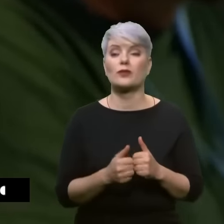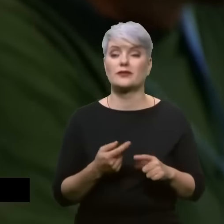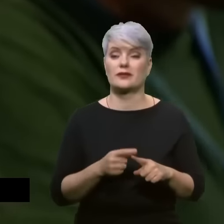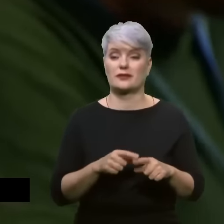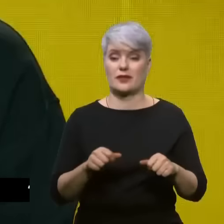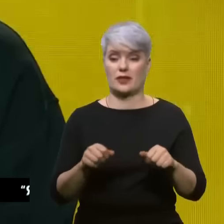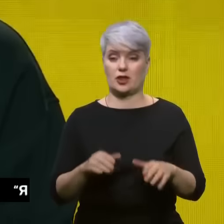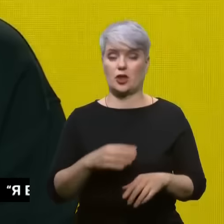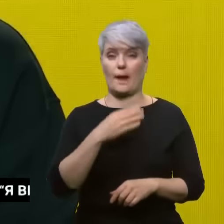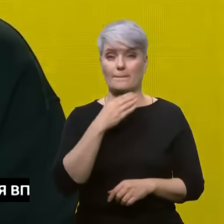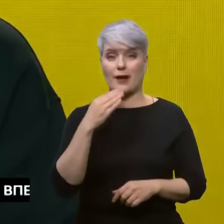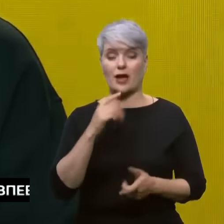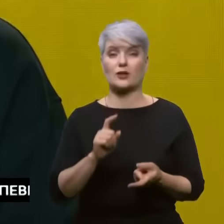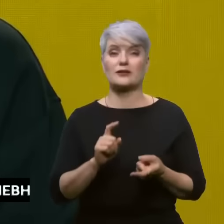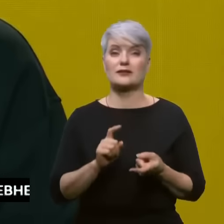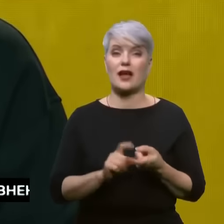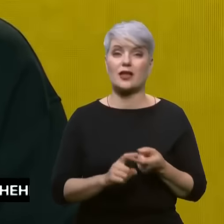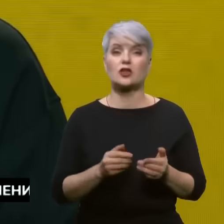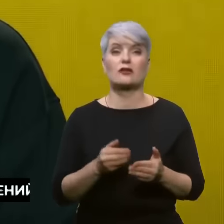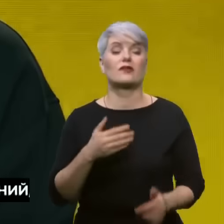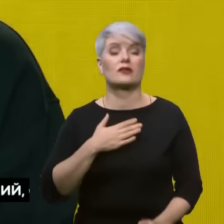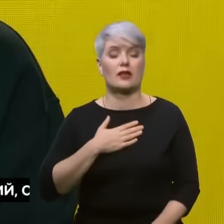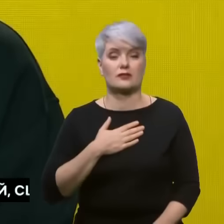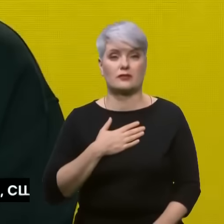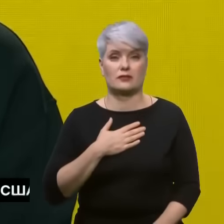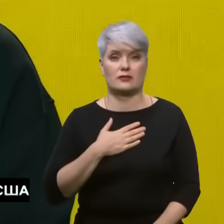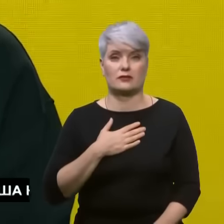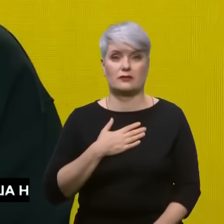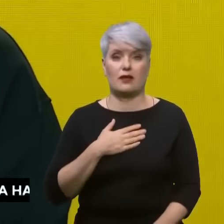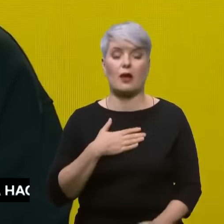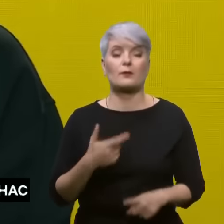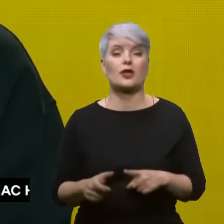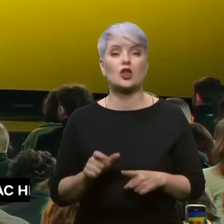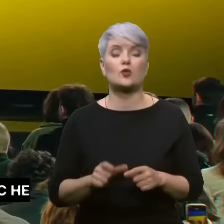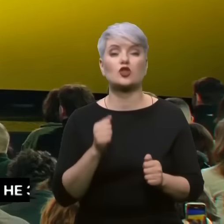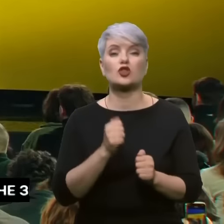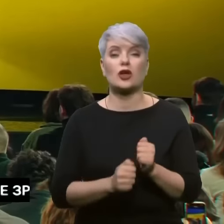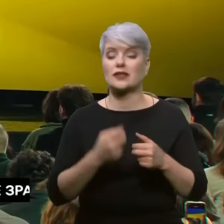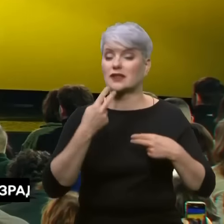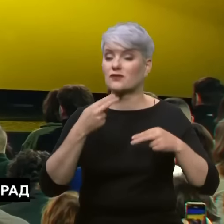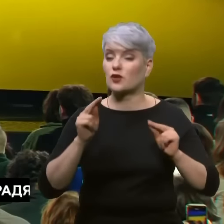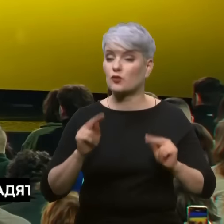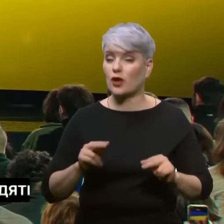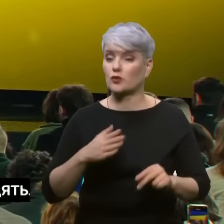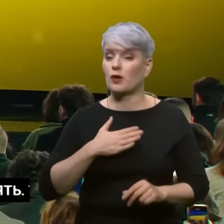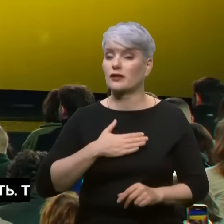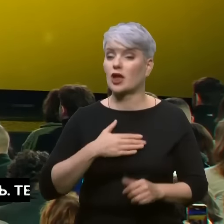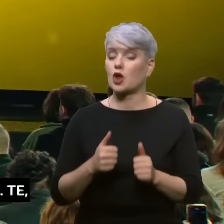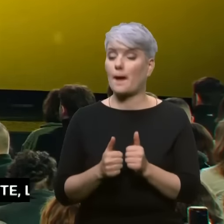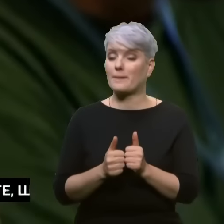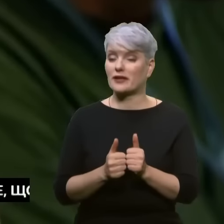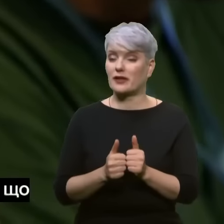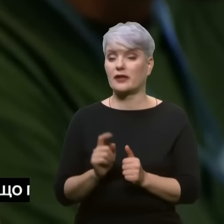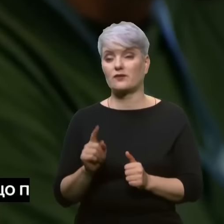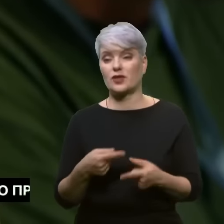рішення. Багато залежить тут від нас. Ми дуже часто звинувачуємо наших партнерів в